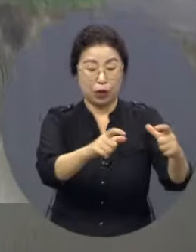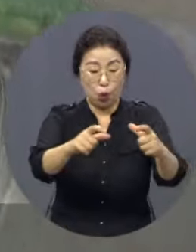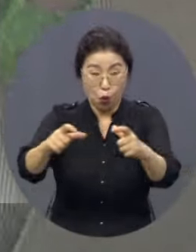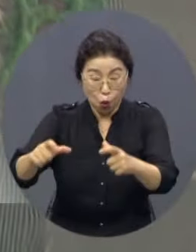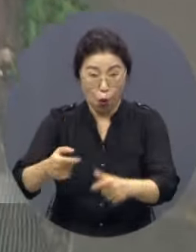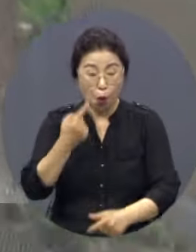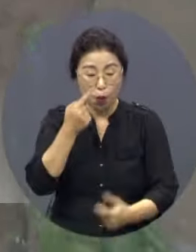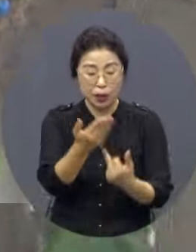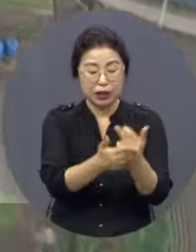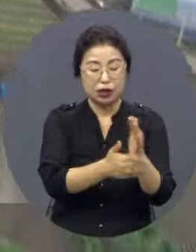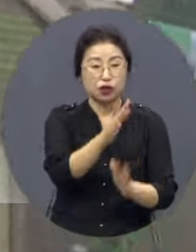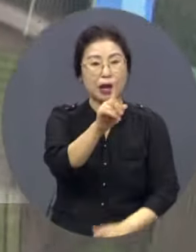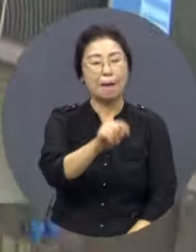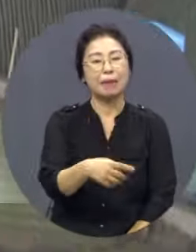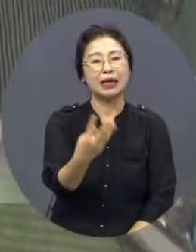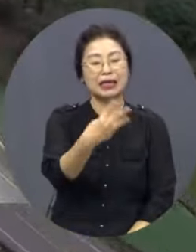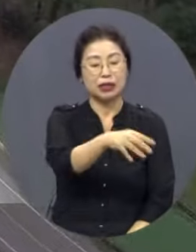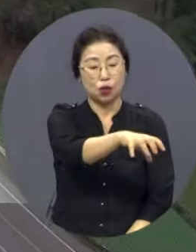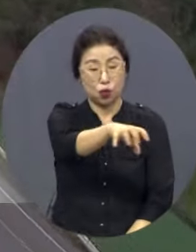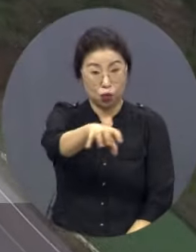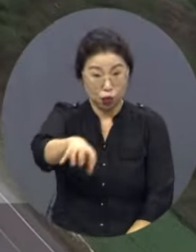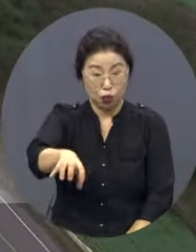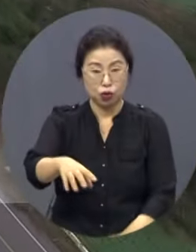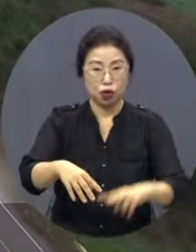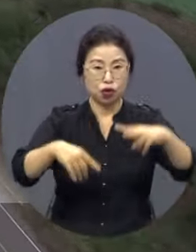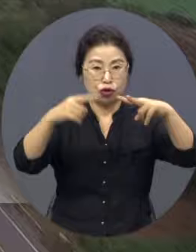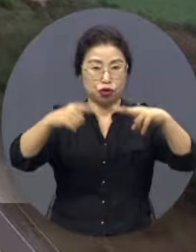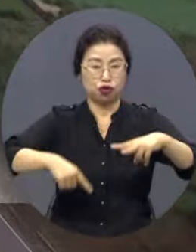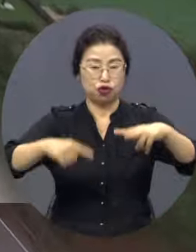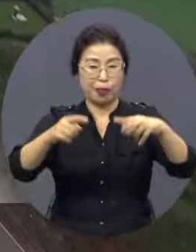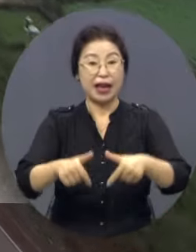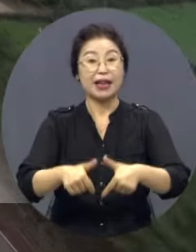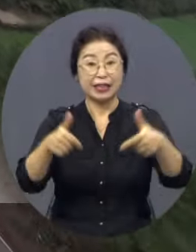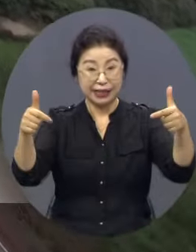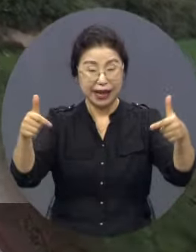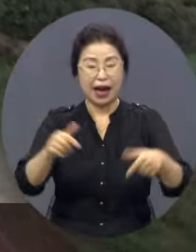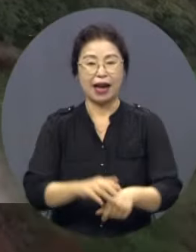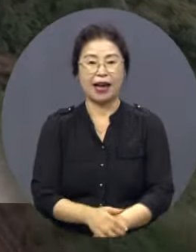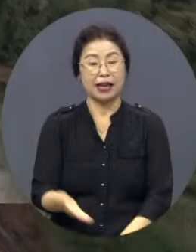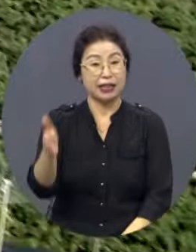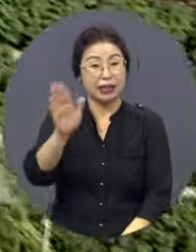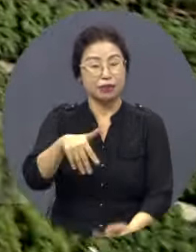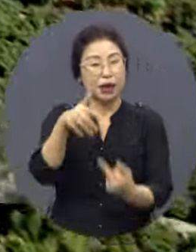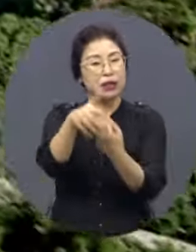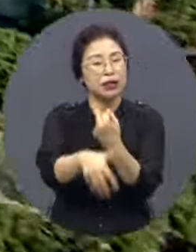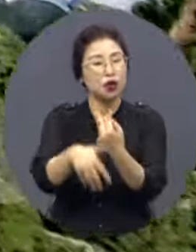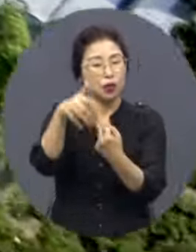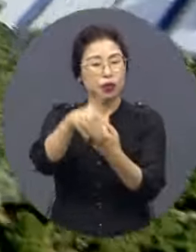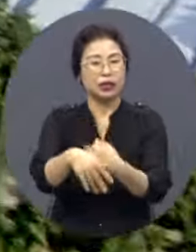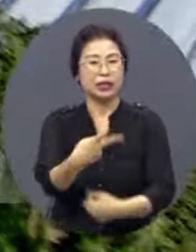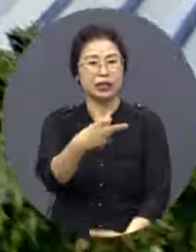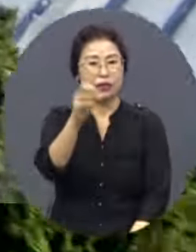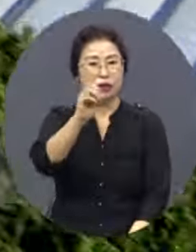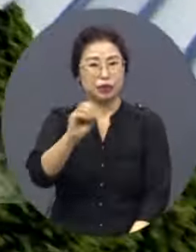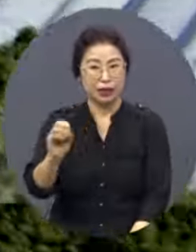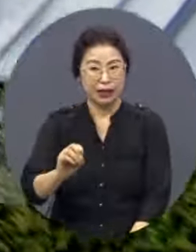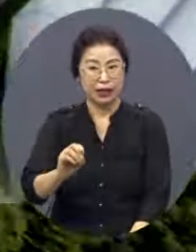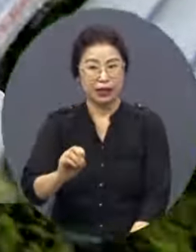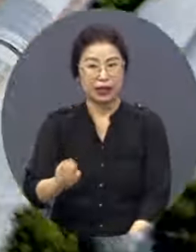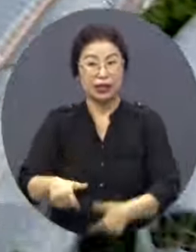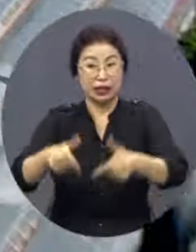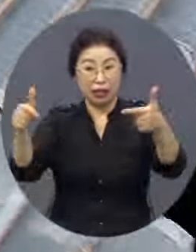지역별로는 제주시가 14,000여 제곱미터로 두 배 가까이 증가한 반면 서귀포시는 12%